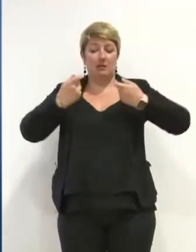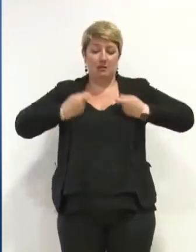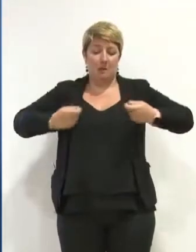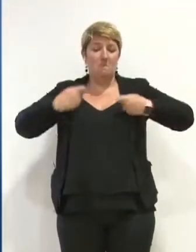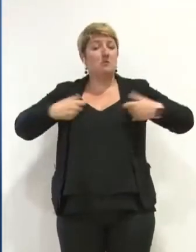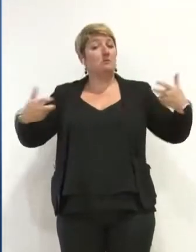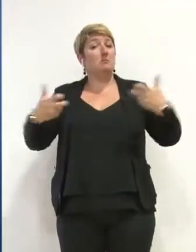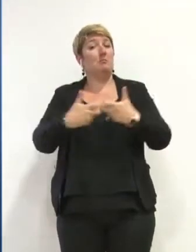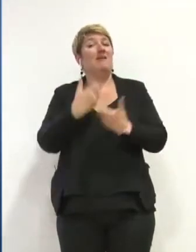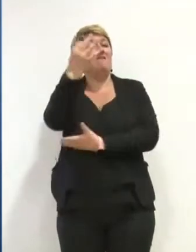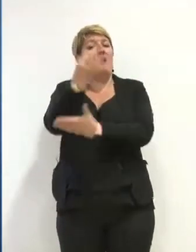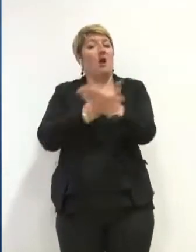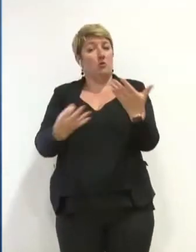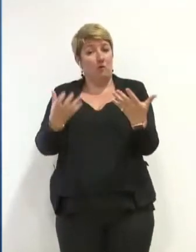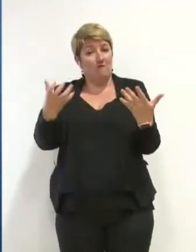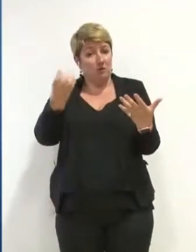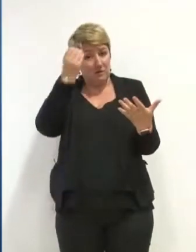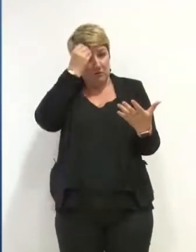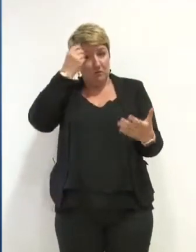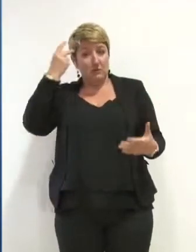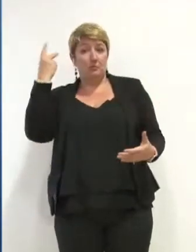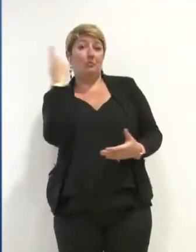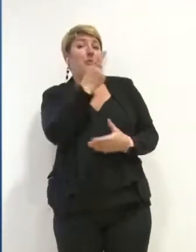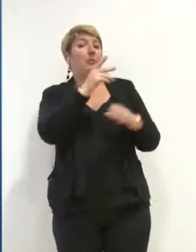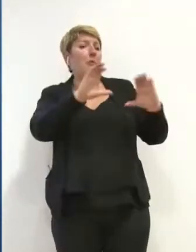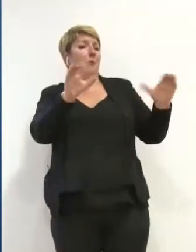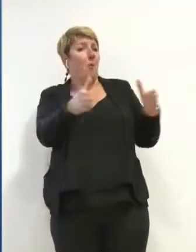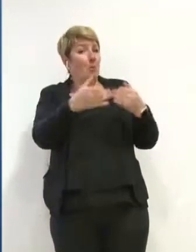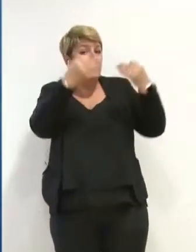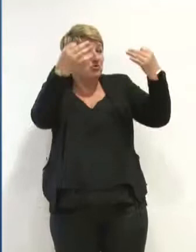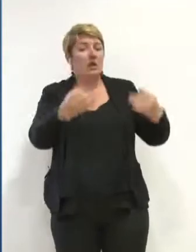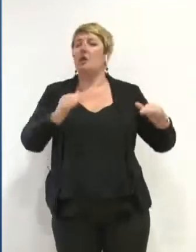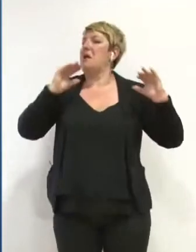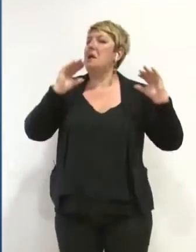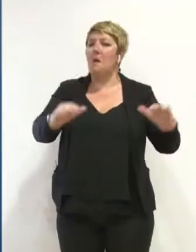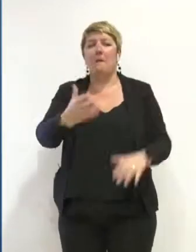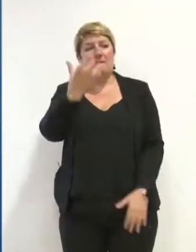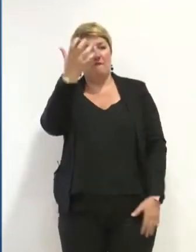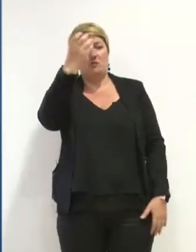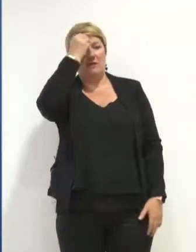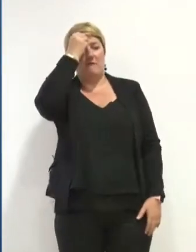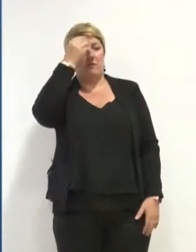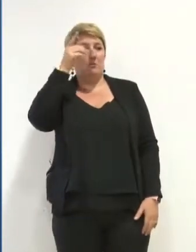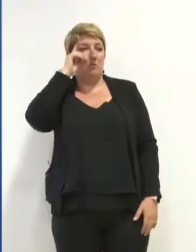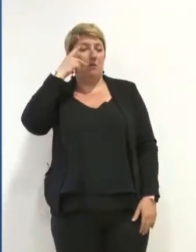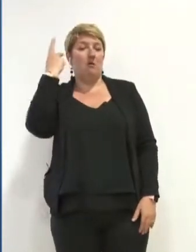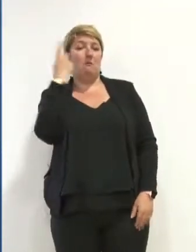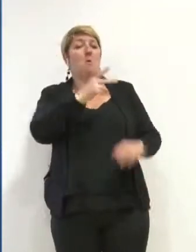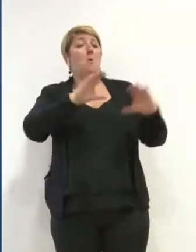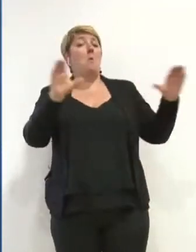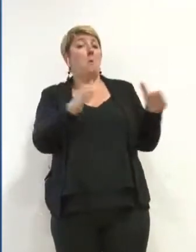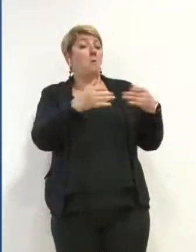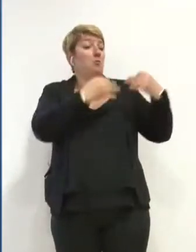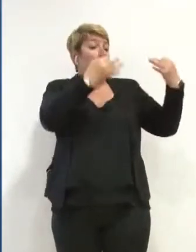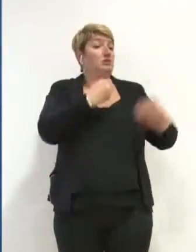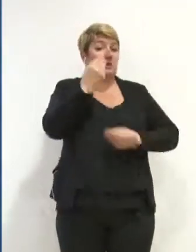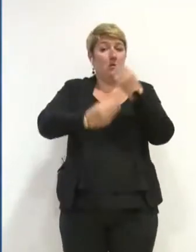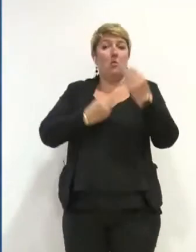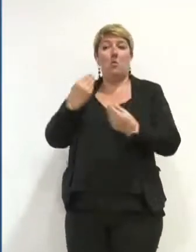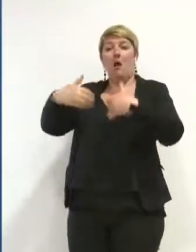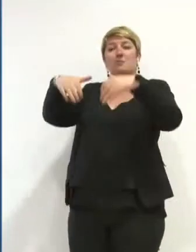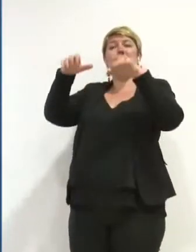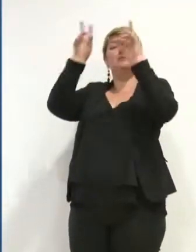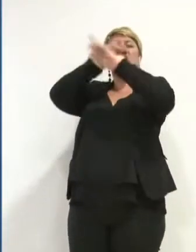même il s'agirait de budget de votre groupe. Parce que budget de votre groupe ou budget